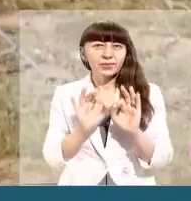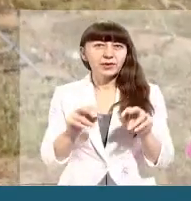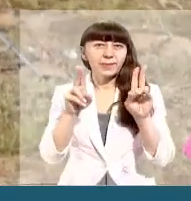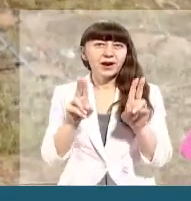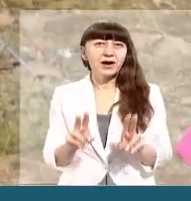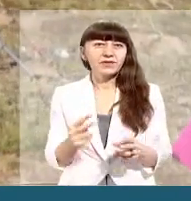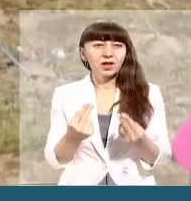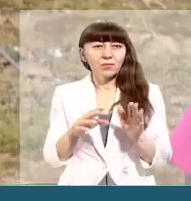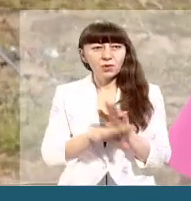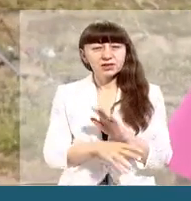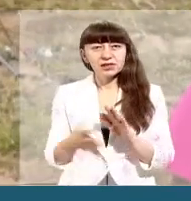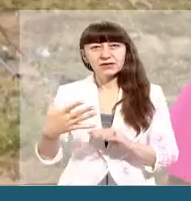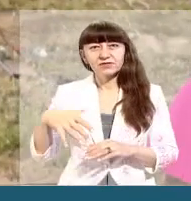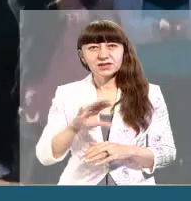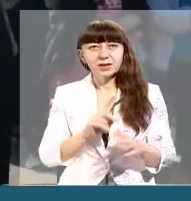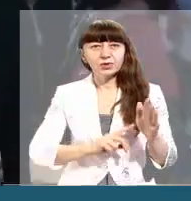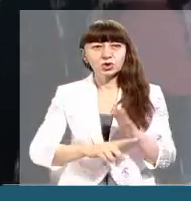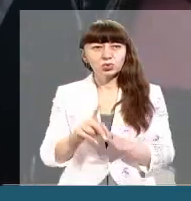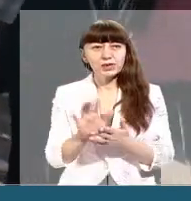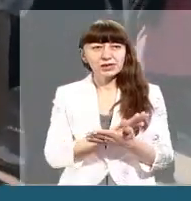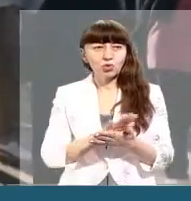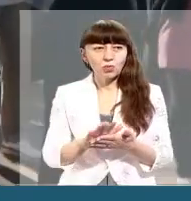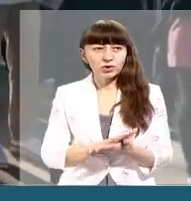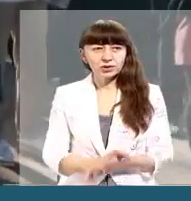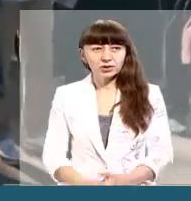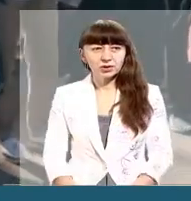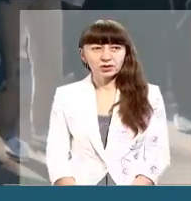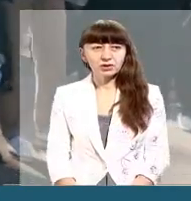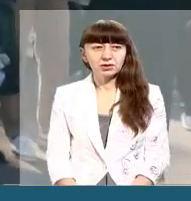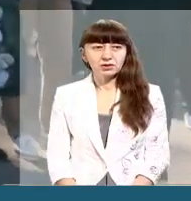игры. После все приступили к уборке.